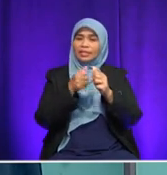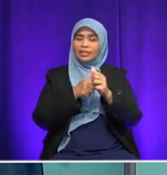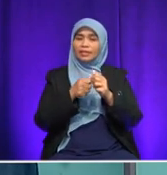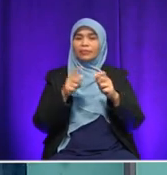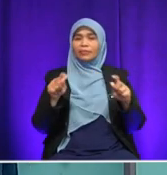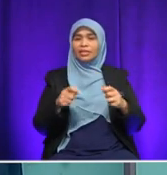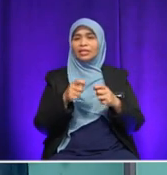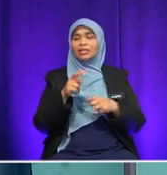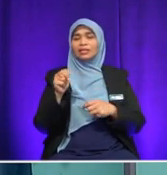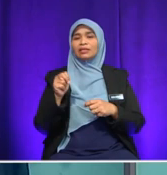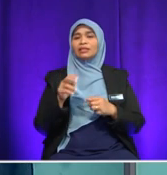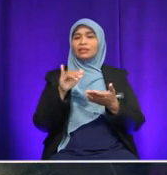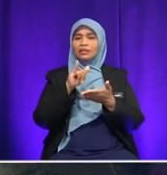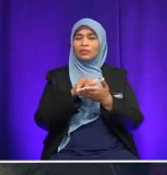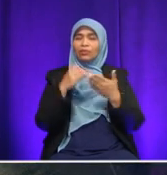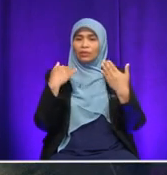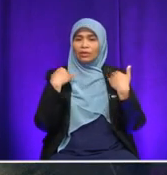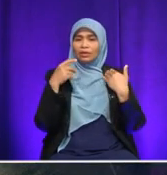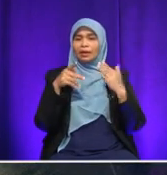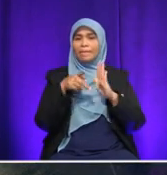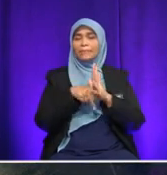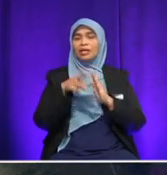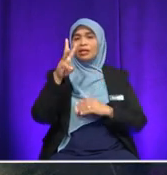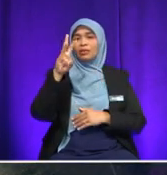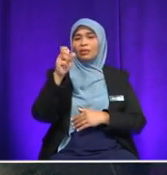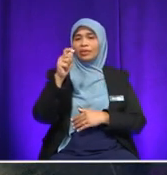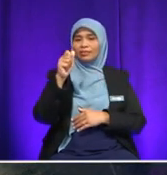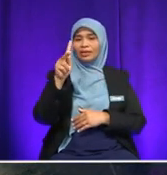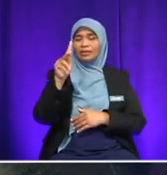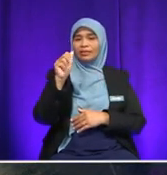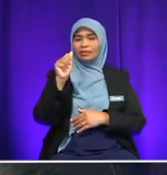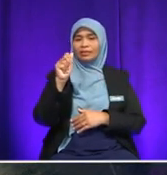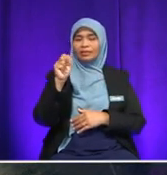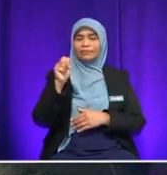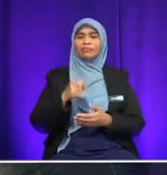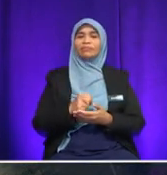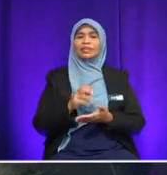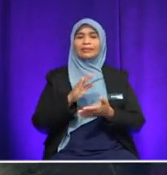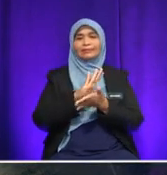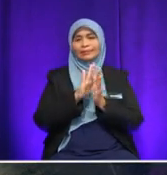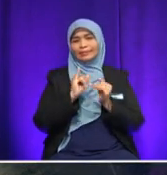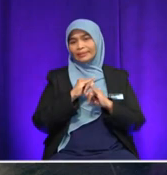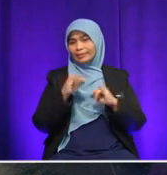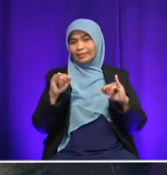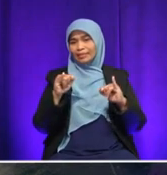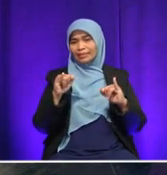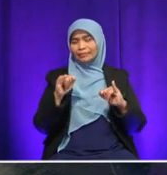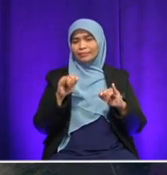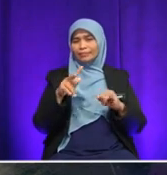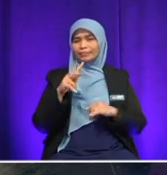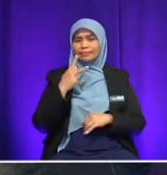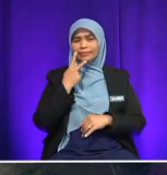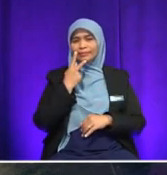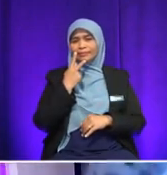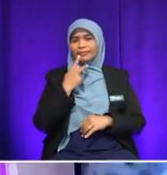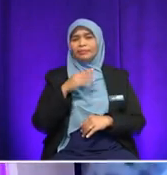adalah perwatakan. Okey. Sifat dalaman dia. Baik, ingat jangan sesekali keliru mengenai watak dan perwatakan